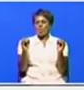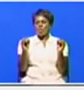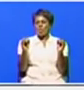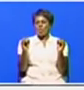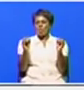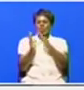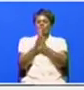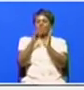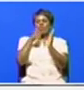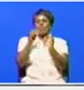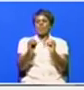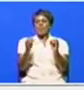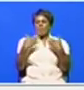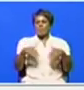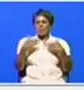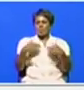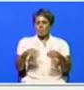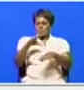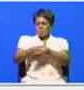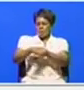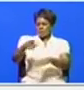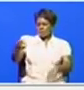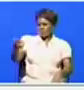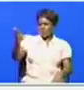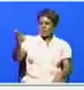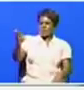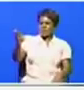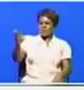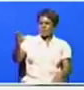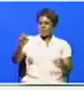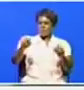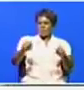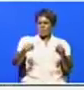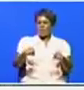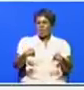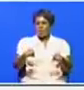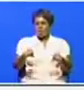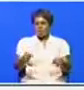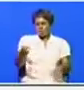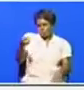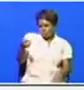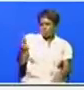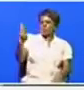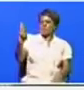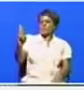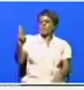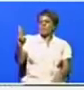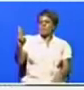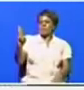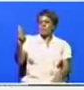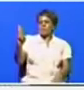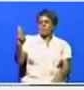hadithi mpya. Hawa watu wana uwezo wa kushika bunduki, hawa watu wana uwezo wa kushoot.